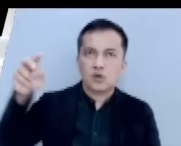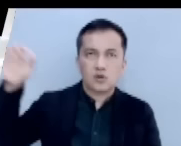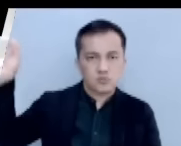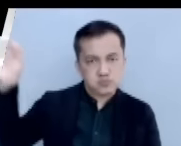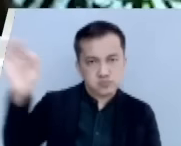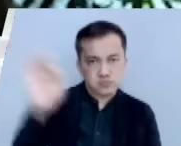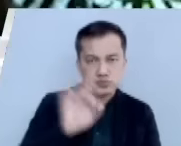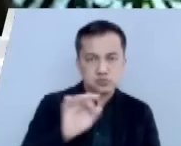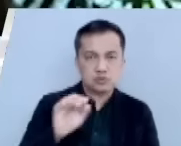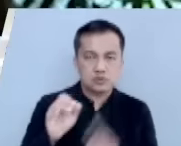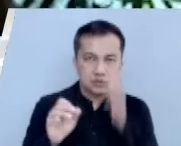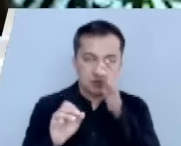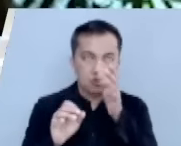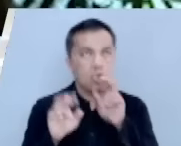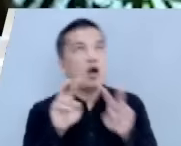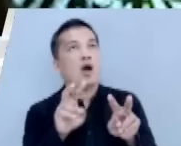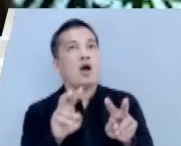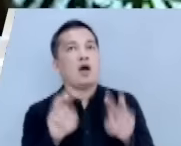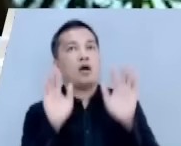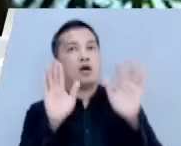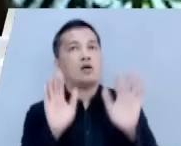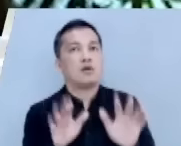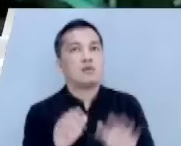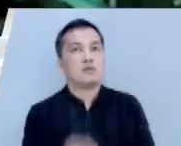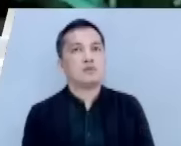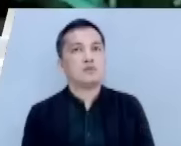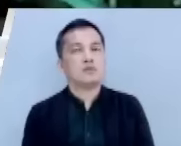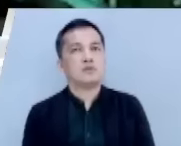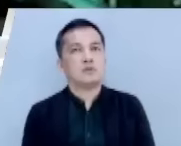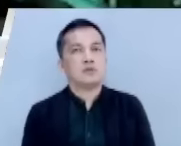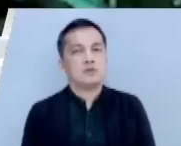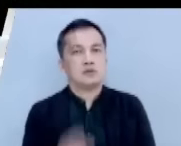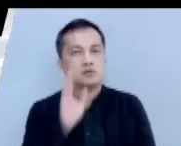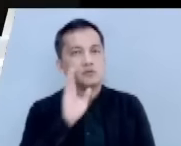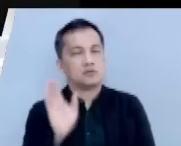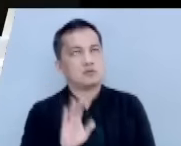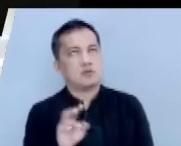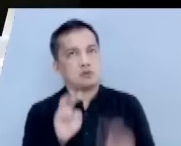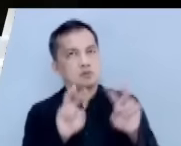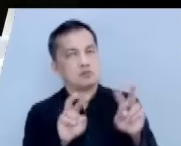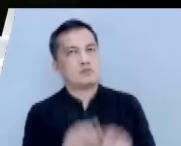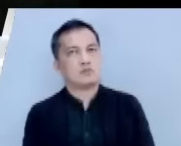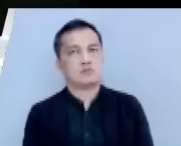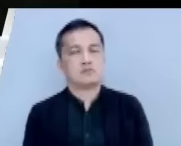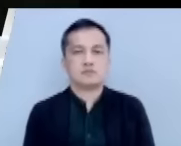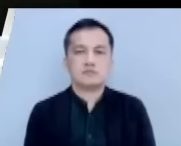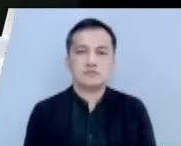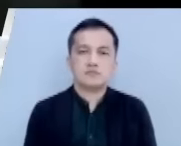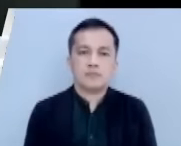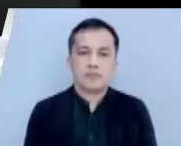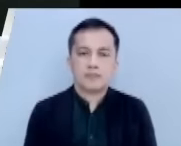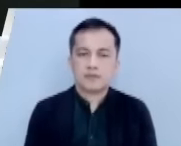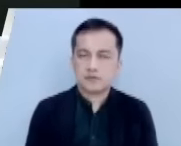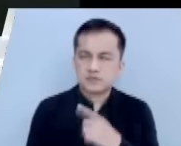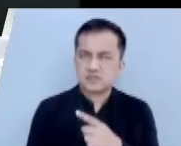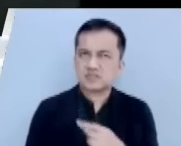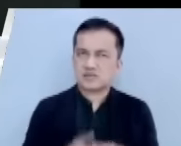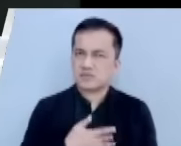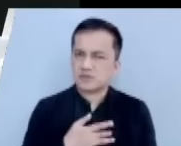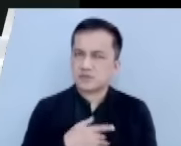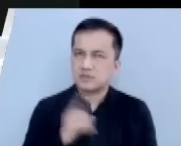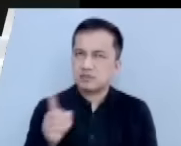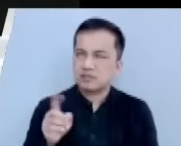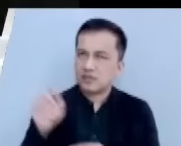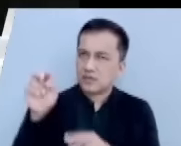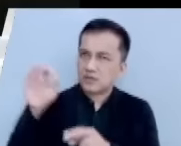Na-amaze talaga kami kasi it's really rare na makita ng ganun. Kutob ni na Venis at Joel ang kanila raw nakita sa kalangitan